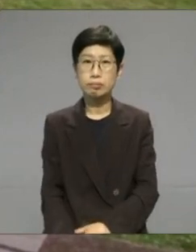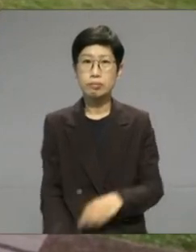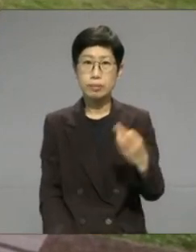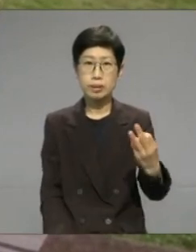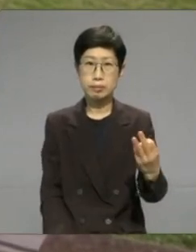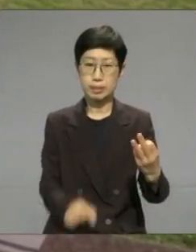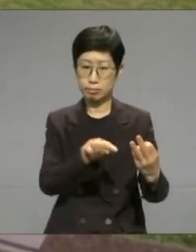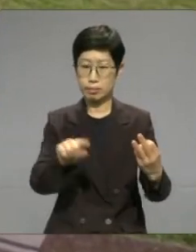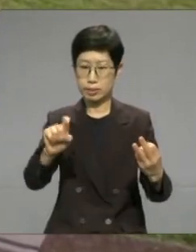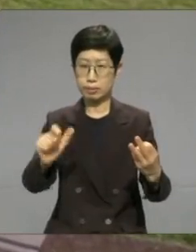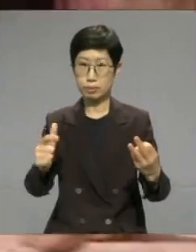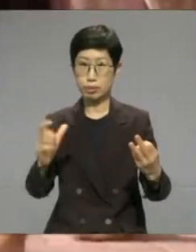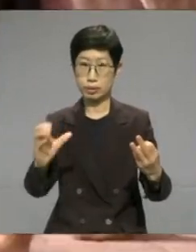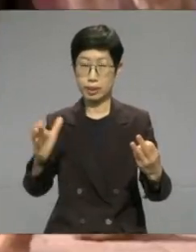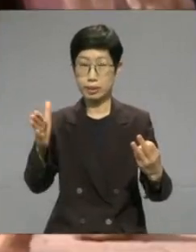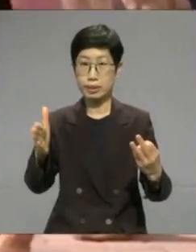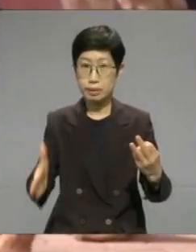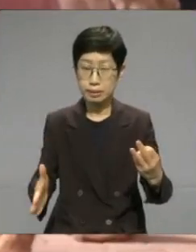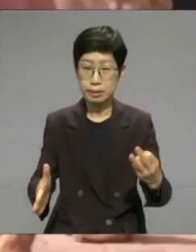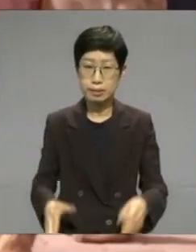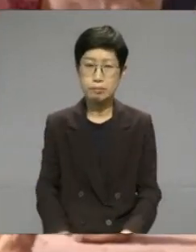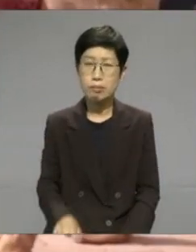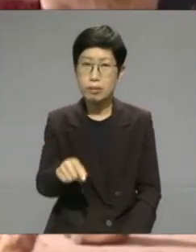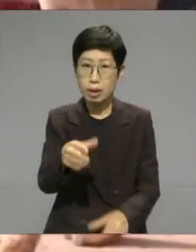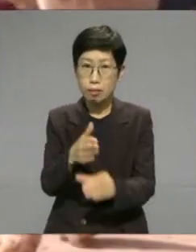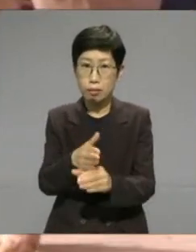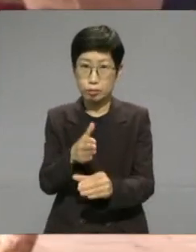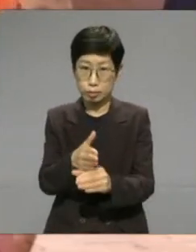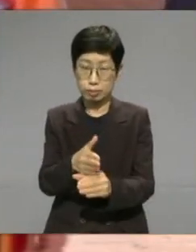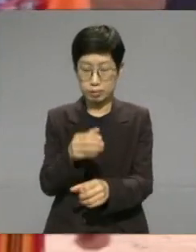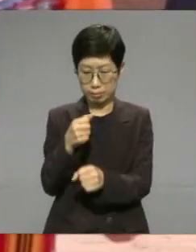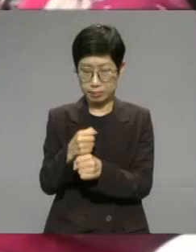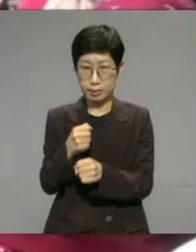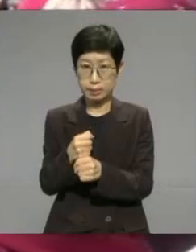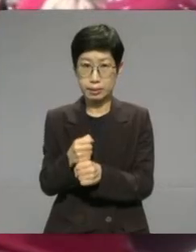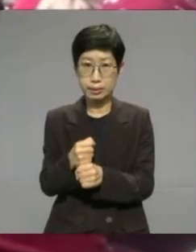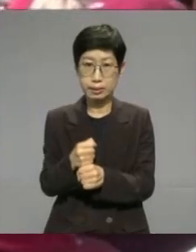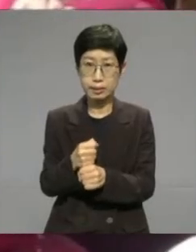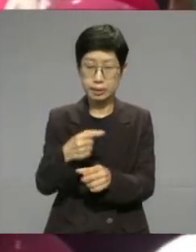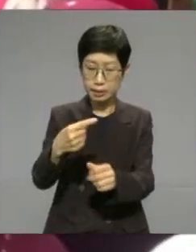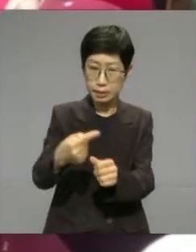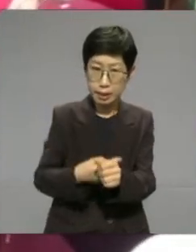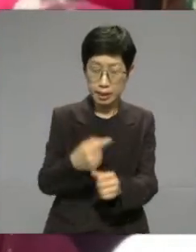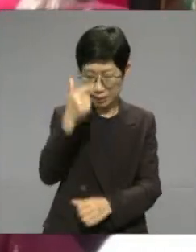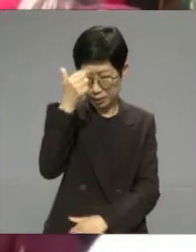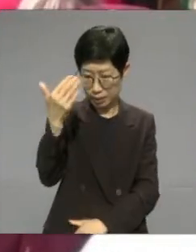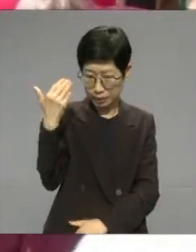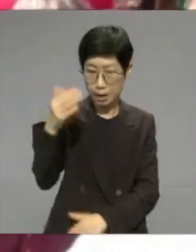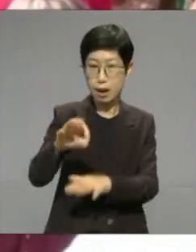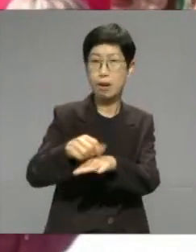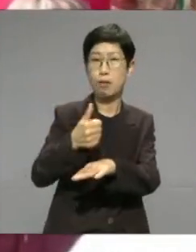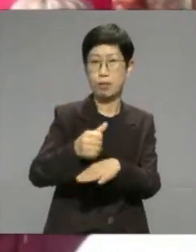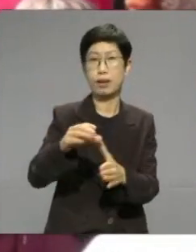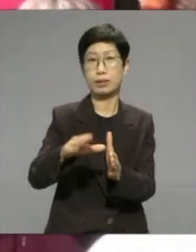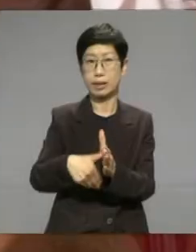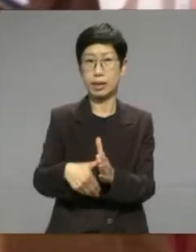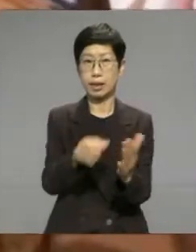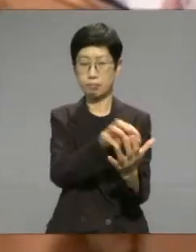13세기부터 16세기까지 틀렘센을 중심으로 형성됐던 자얀 왕조 시대를 재현한 곳입니다.